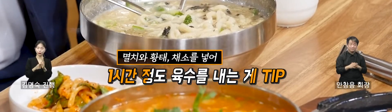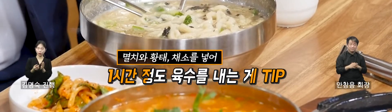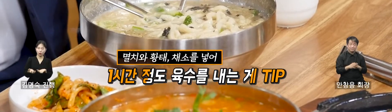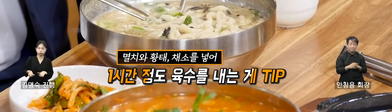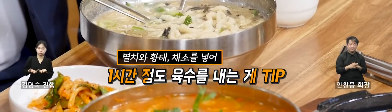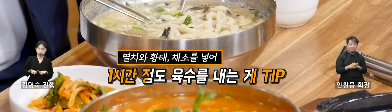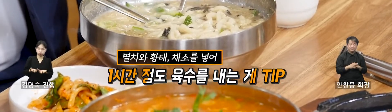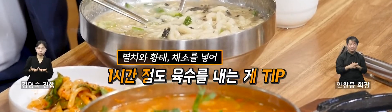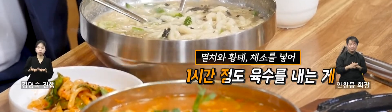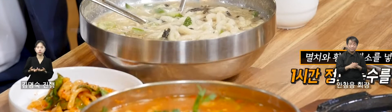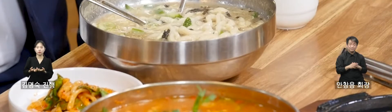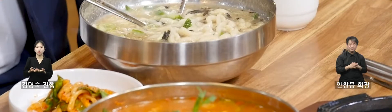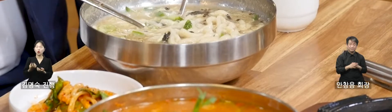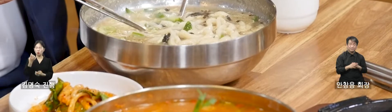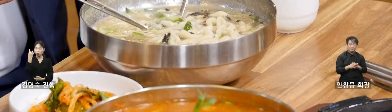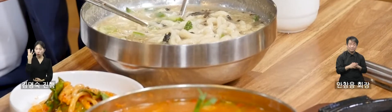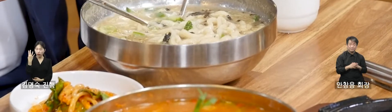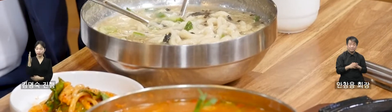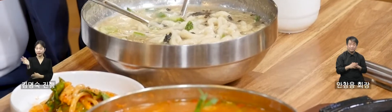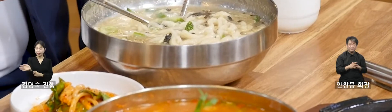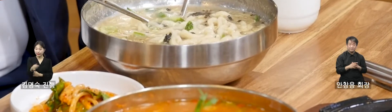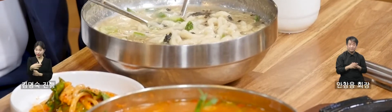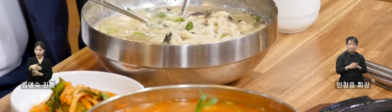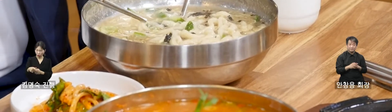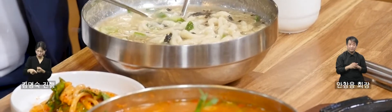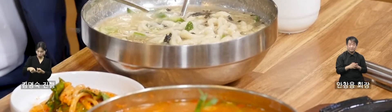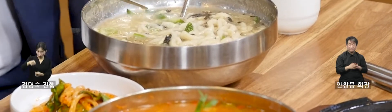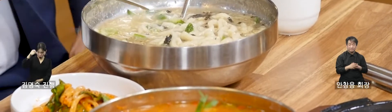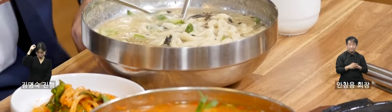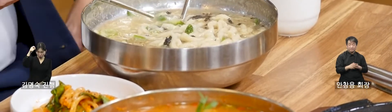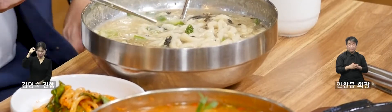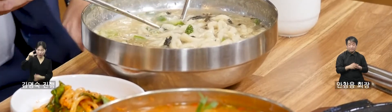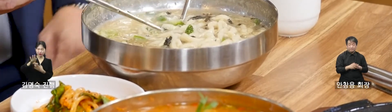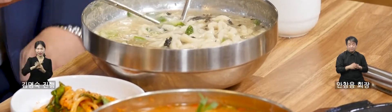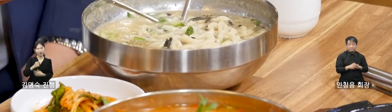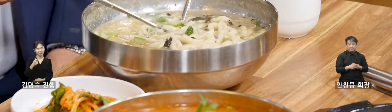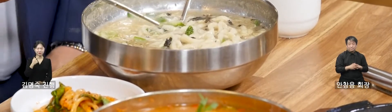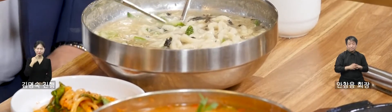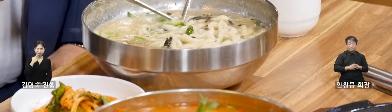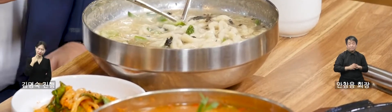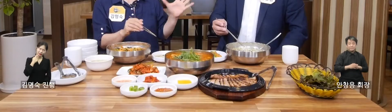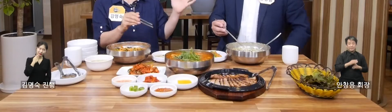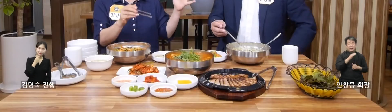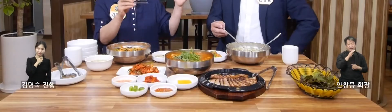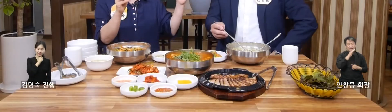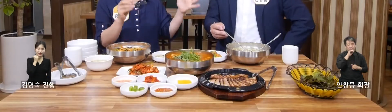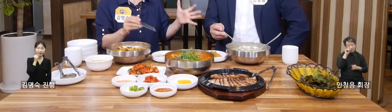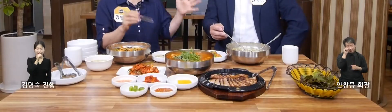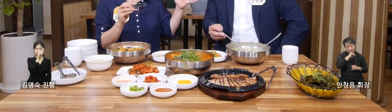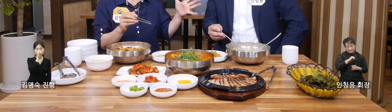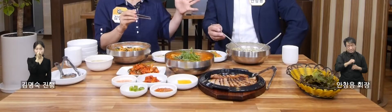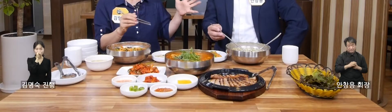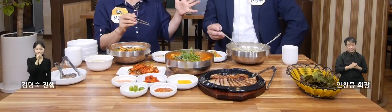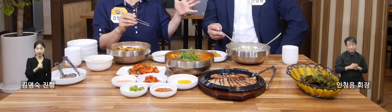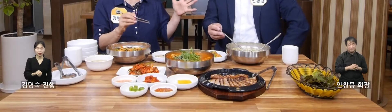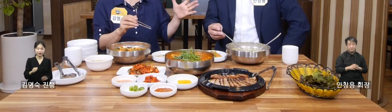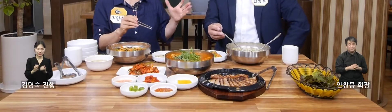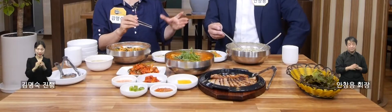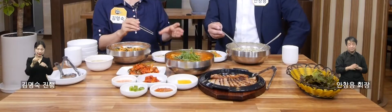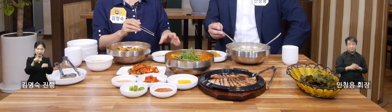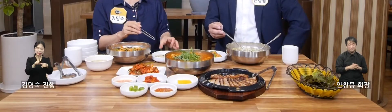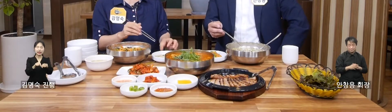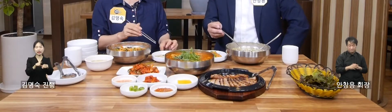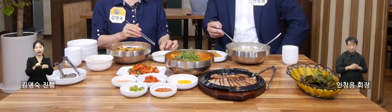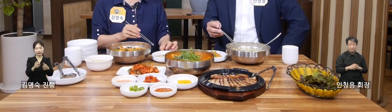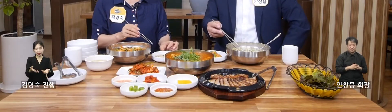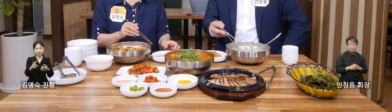그러니까 사실 멸치육수도 너무 오래 끓이면 그 씁쓸한 맛이 있어요. 그렇군요. 그러니까 시간도 좀